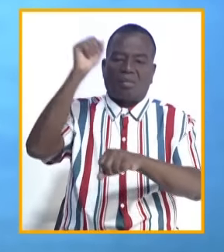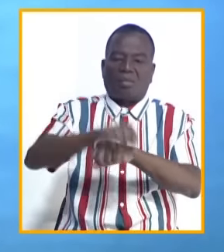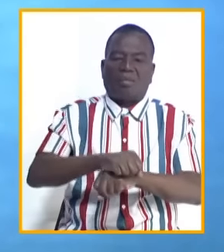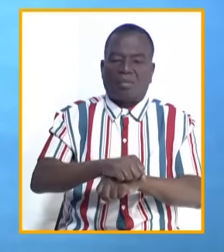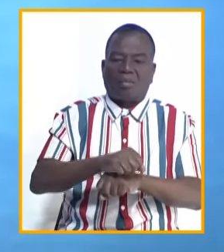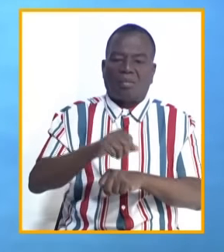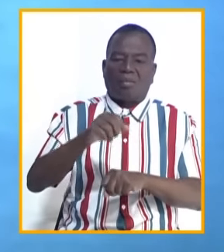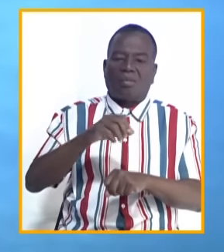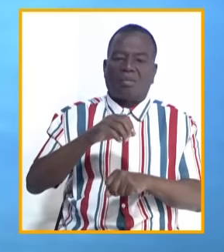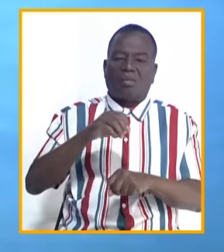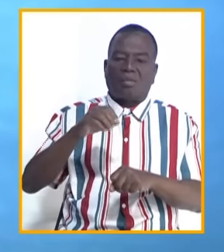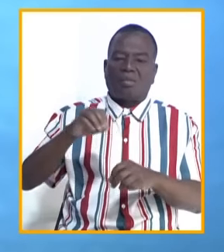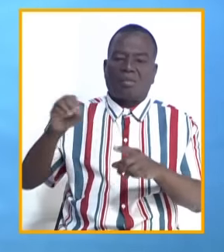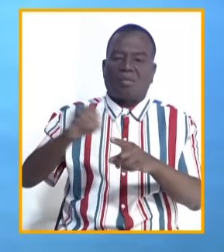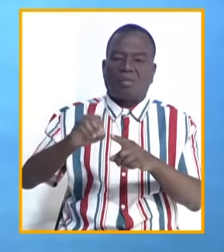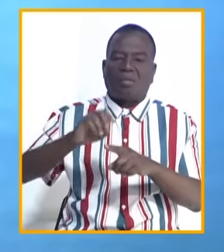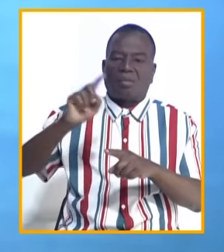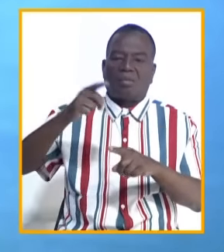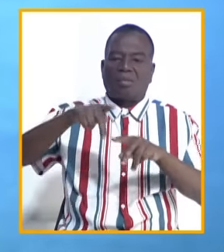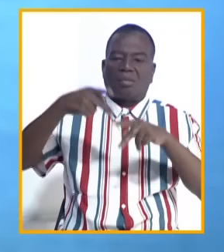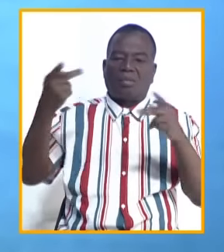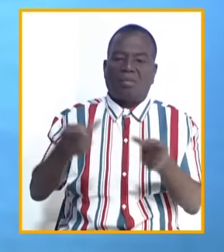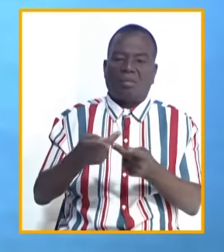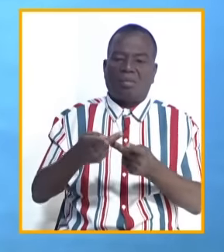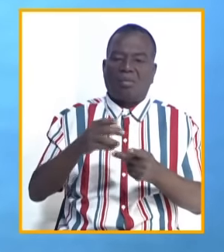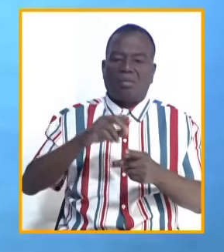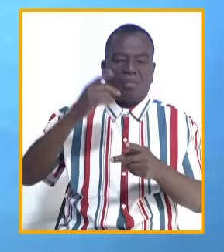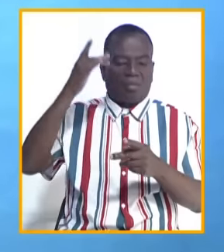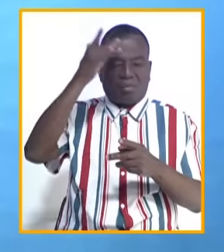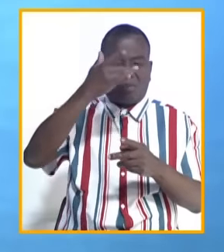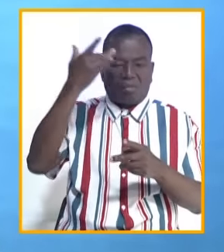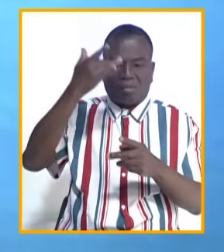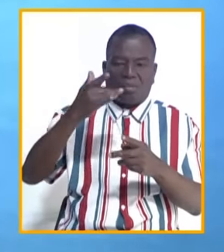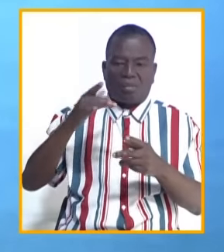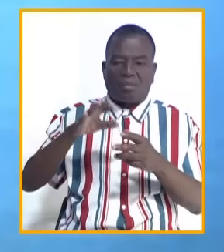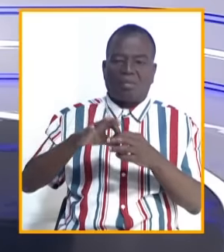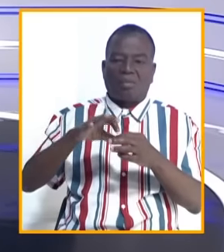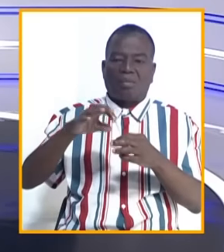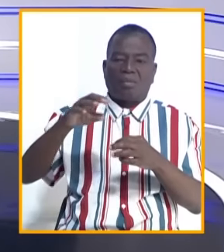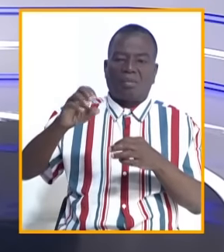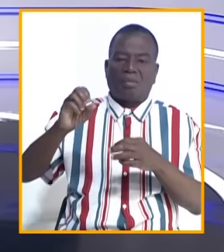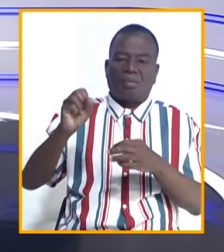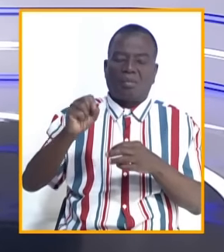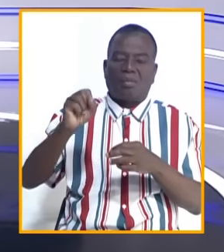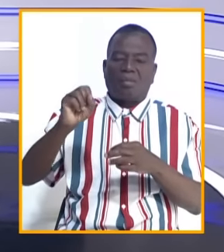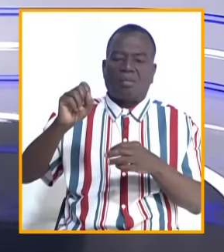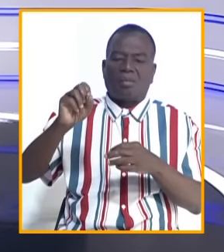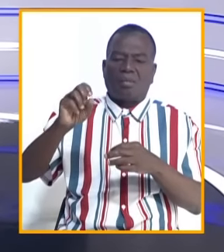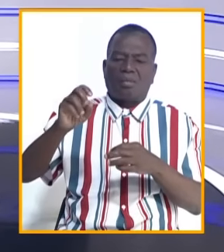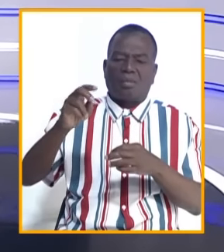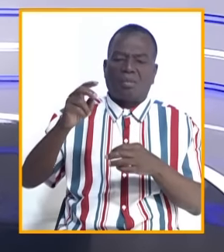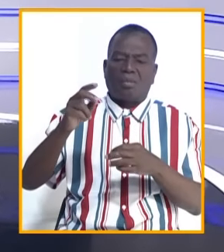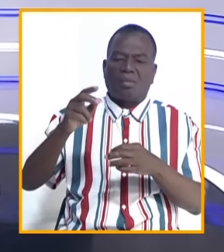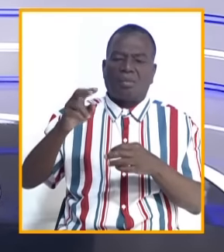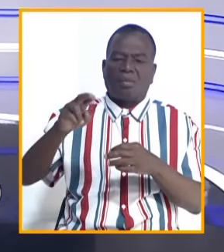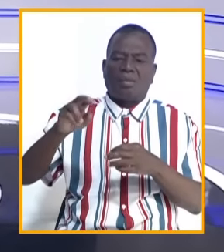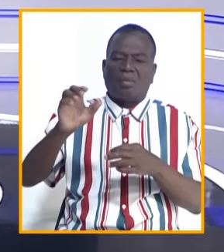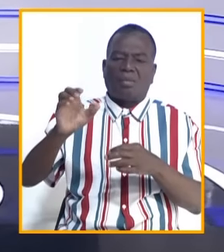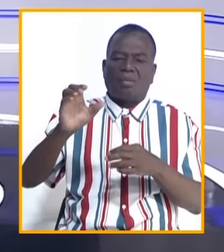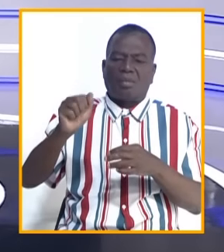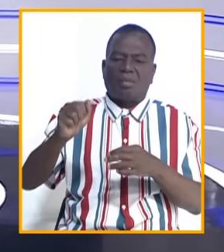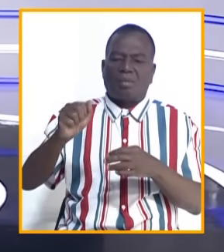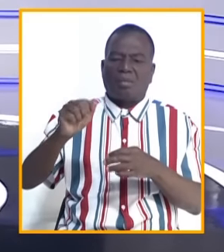son invincibilité. Si Mouna parvient à battre la FAD d'Abidjan, eh bien Mouna va pourquoi pas occuper provisoirement la première place du tableau. En ce